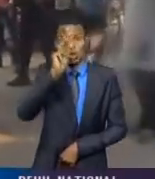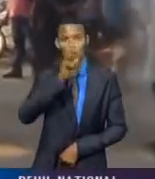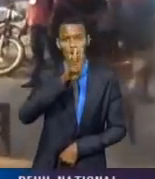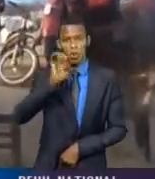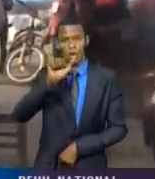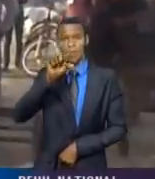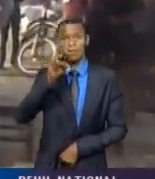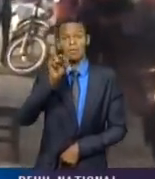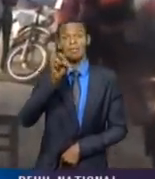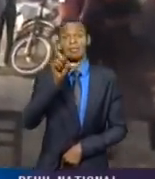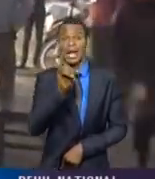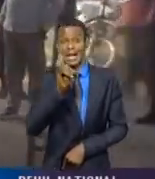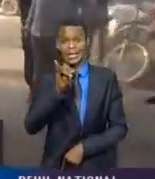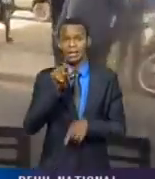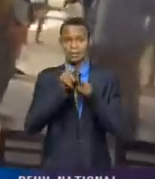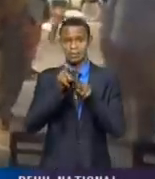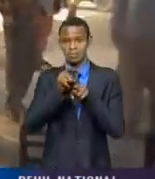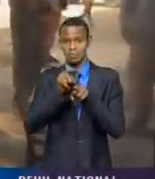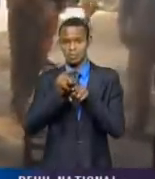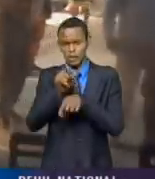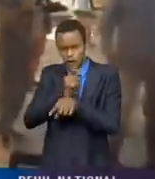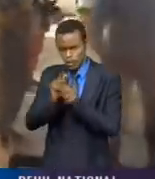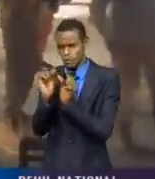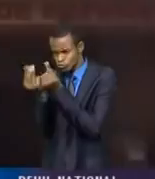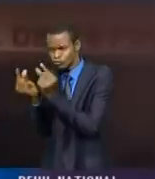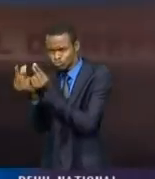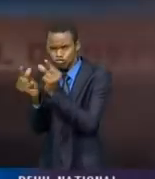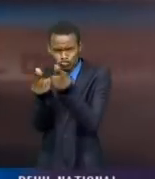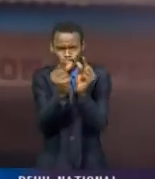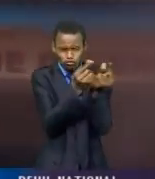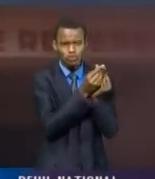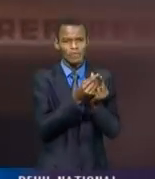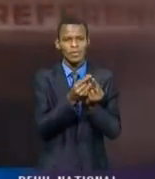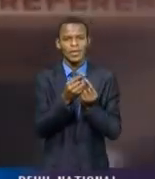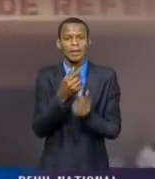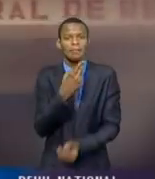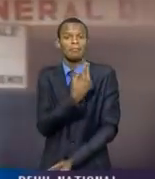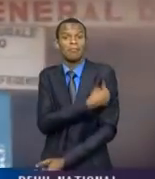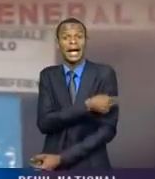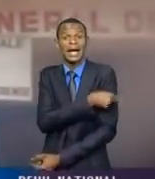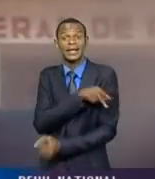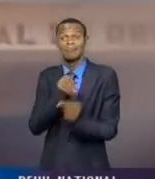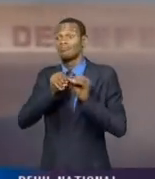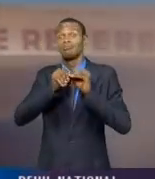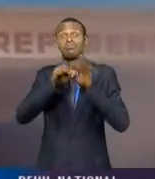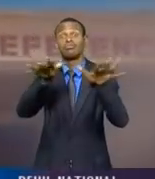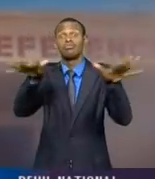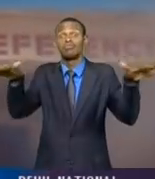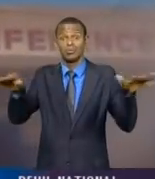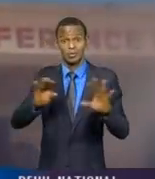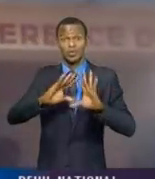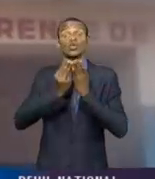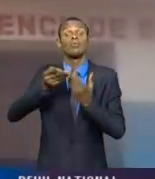cinquantaine de secteur chez free groupement et villages du territoire de bowling à aider beau symbole en particulier